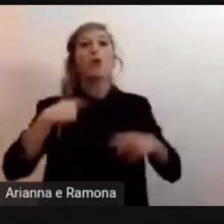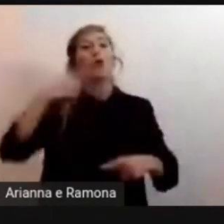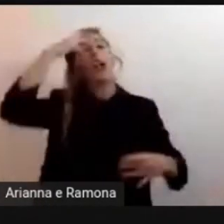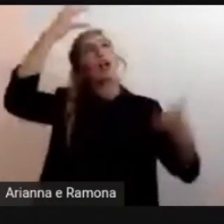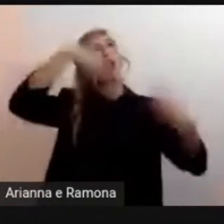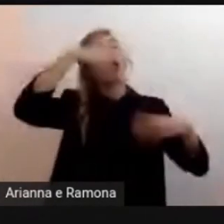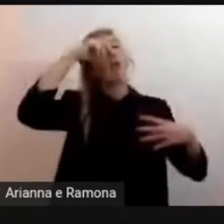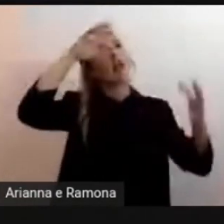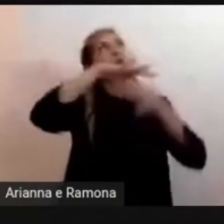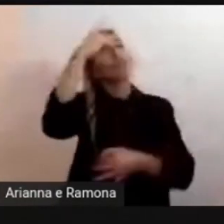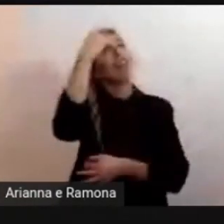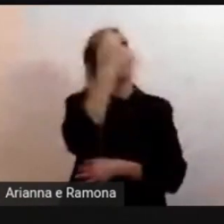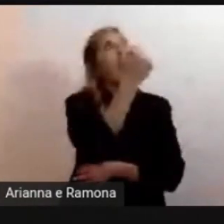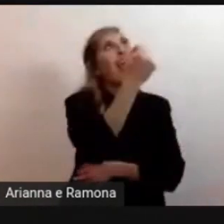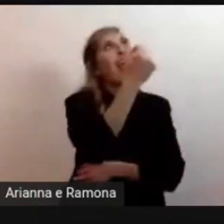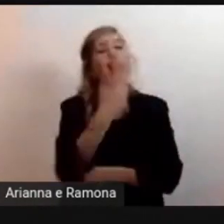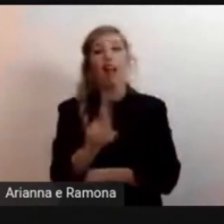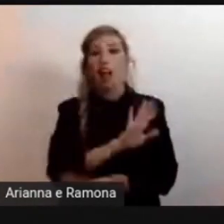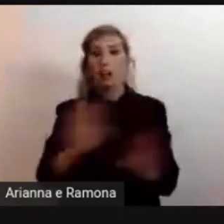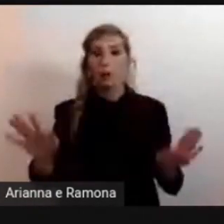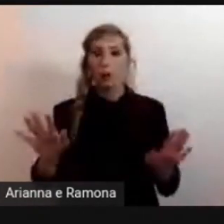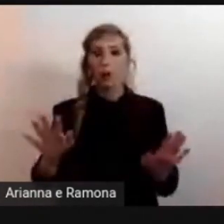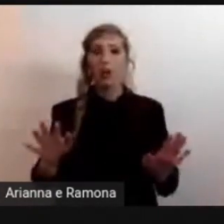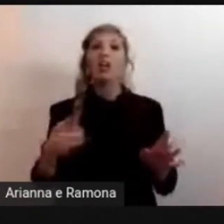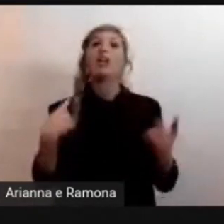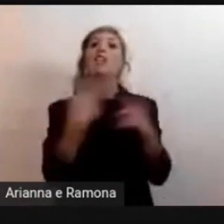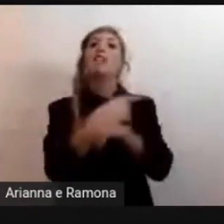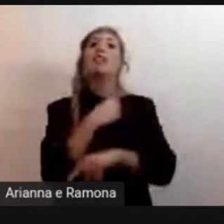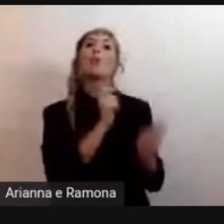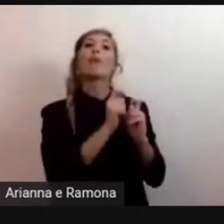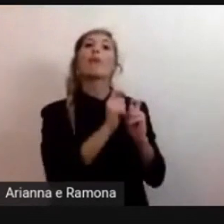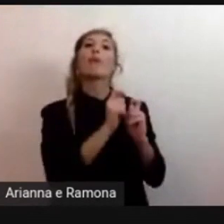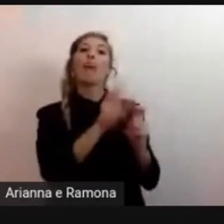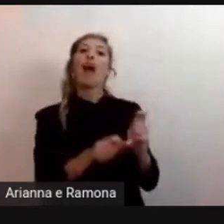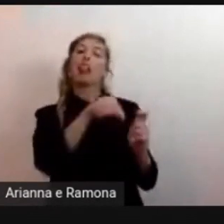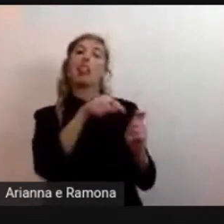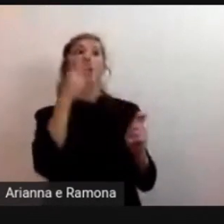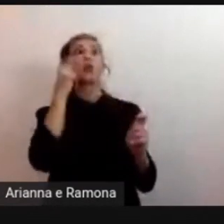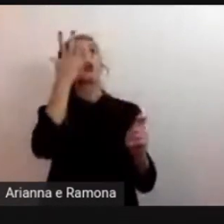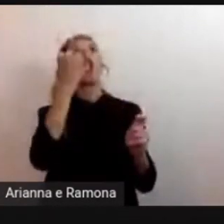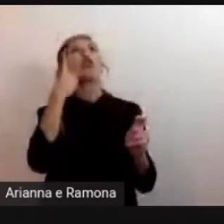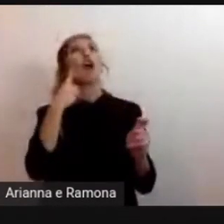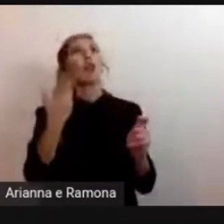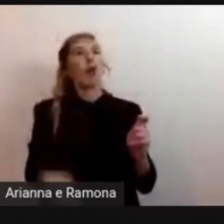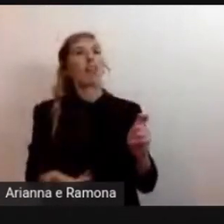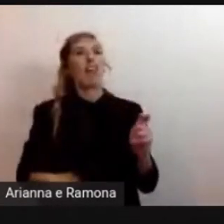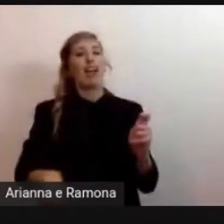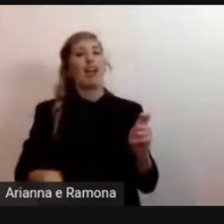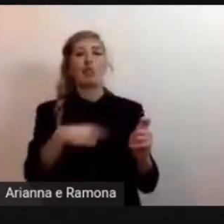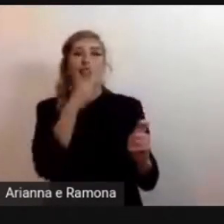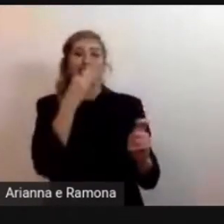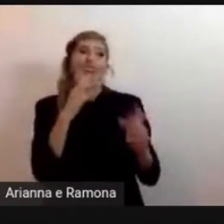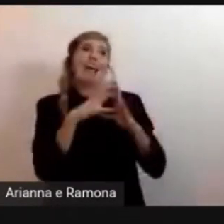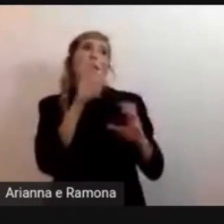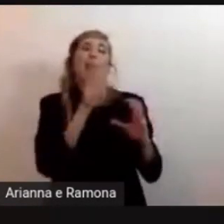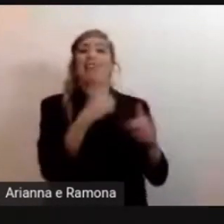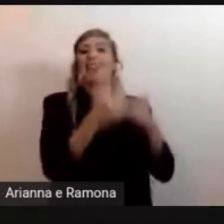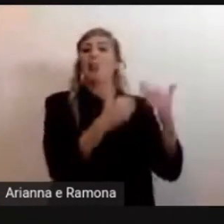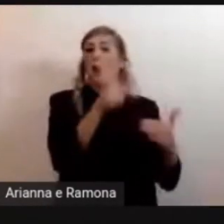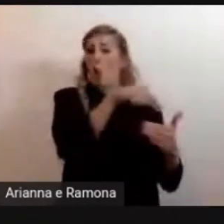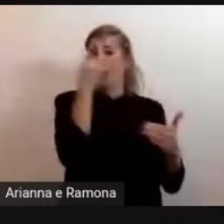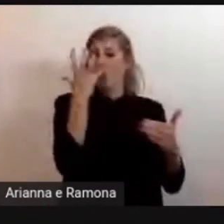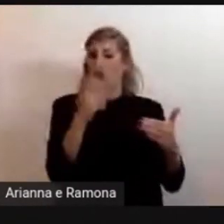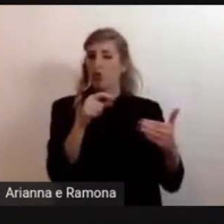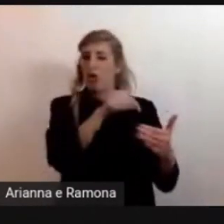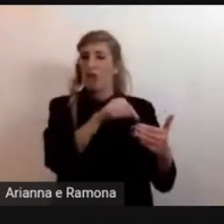ma il mercante il senso comunque ancora concepiamo adesso cioè libri dove questo avviene però